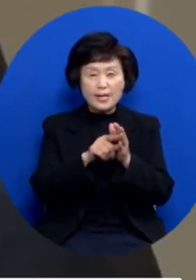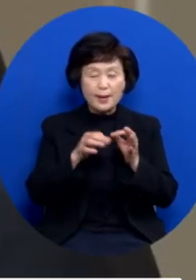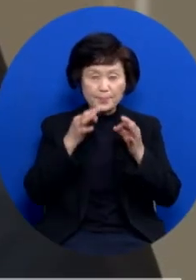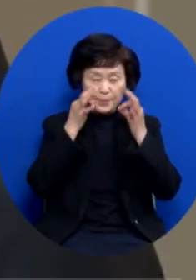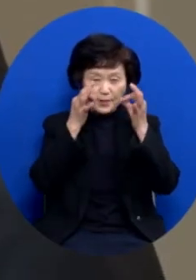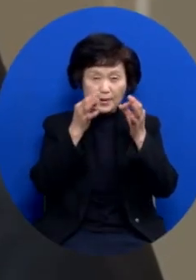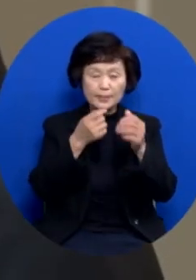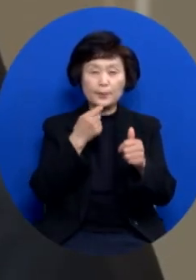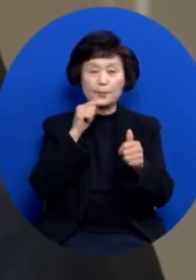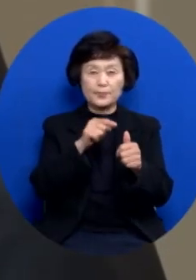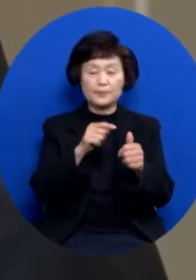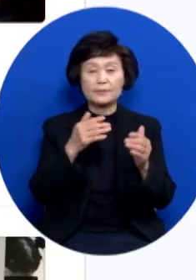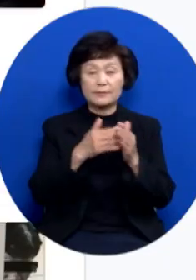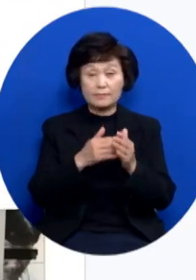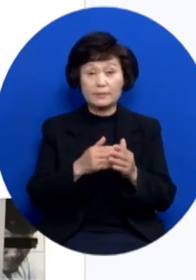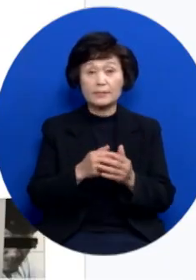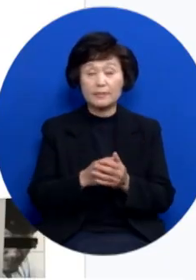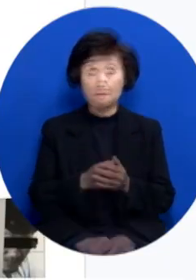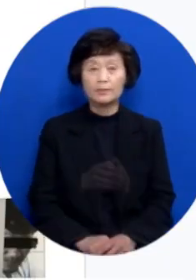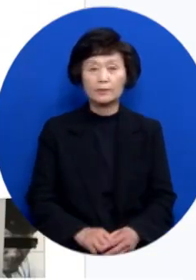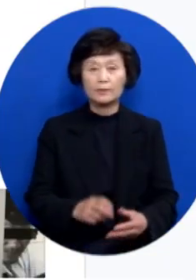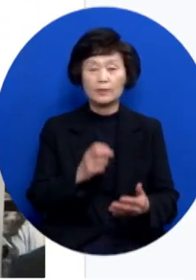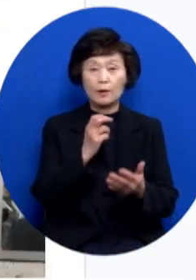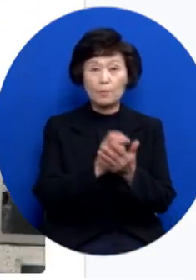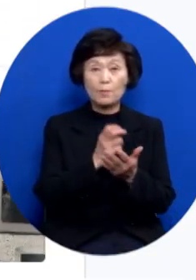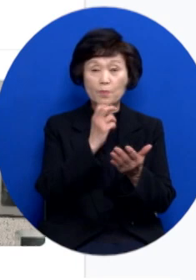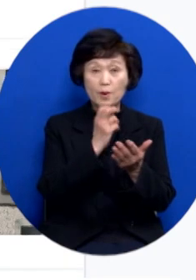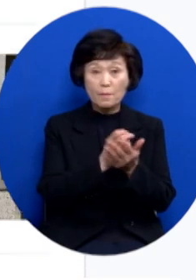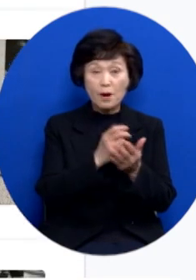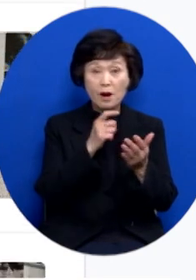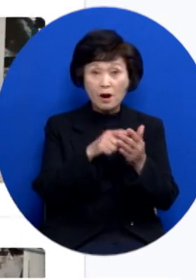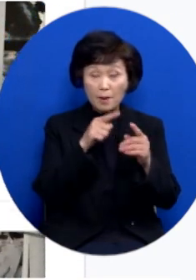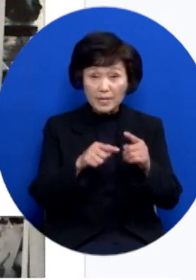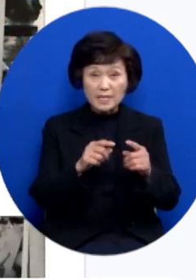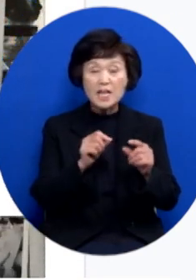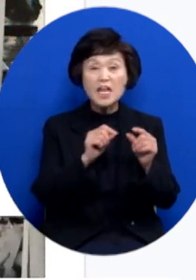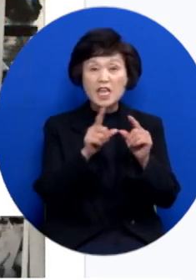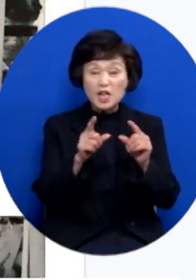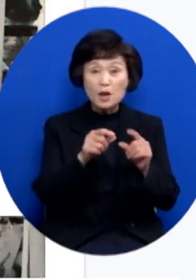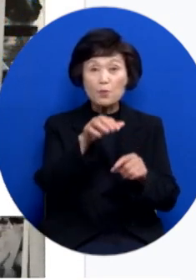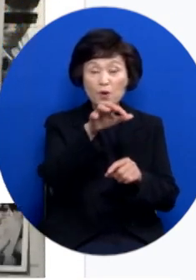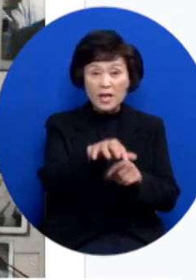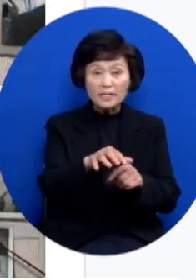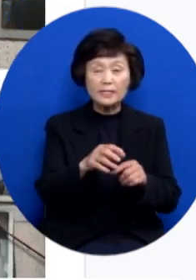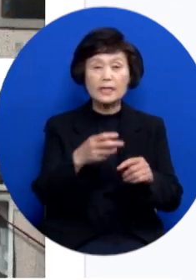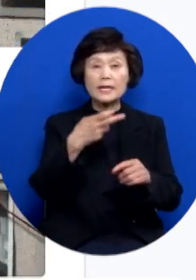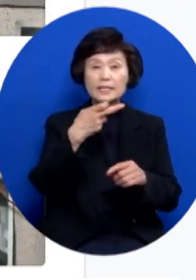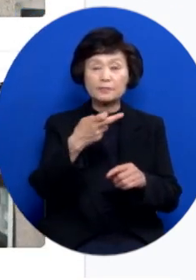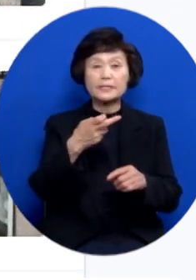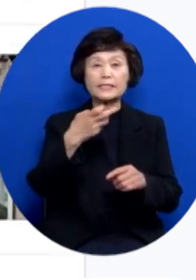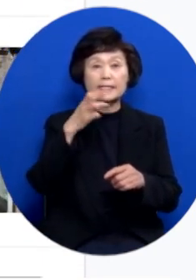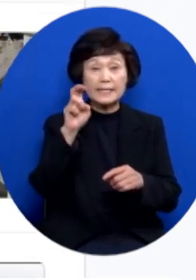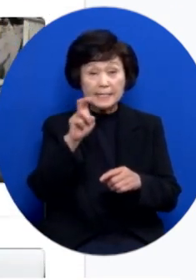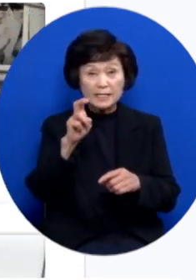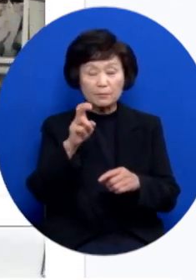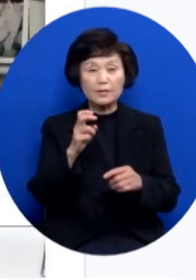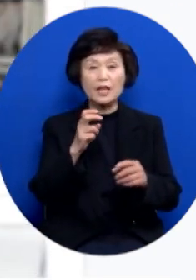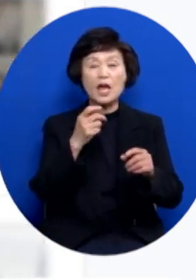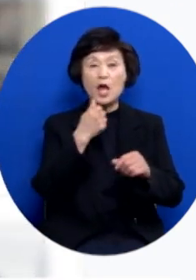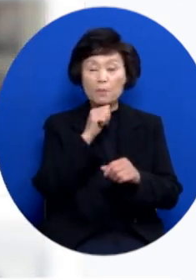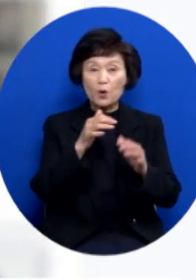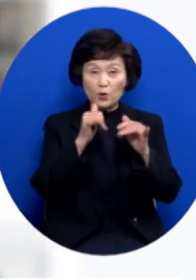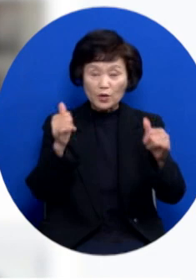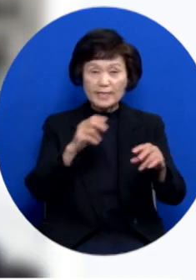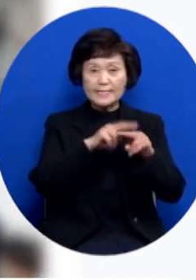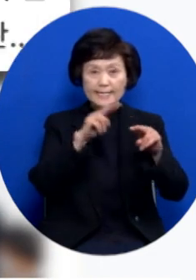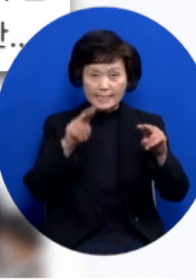지시했습니다. 일부 로펌에서는 17일과 20일에 걸쳐 변호인 사임서를 제출했습니다. 그러나 확실한